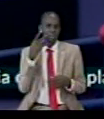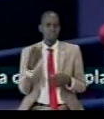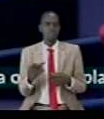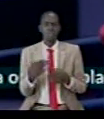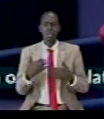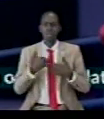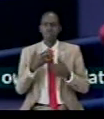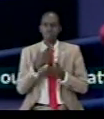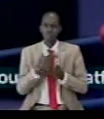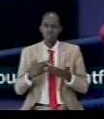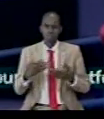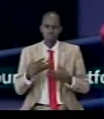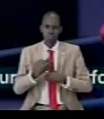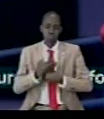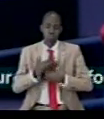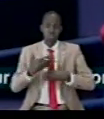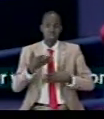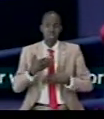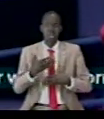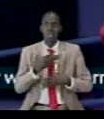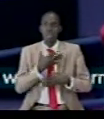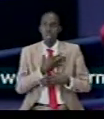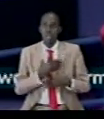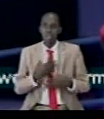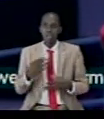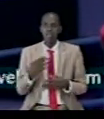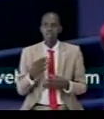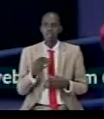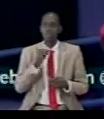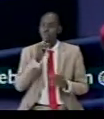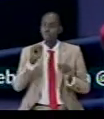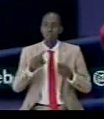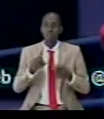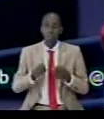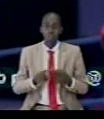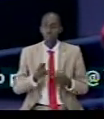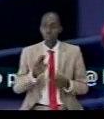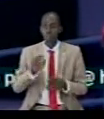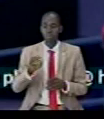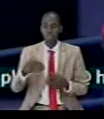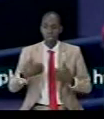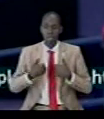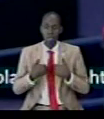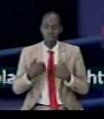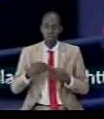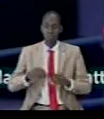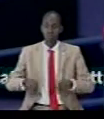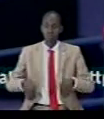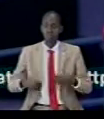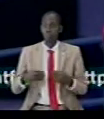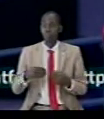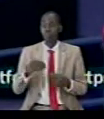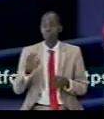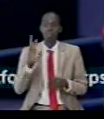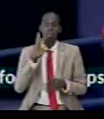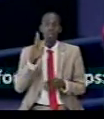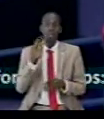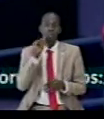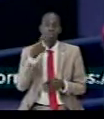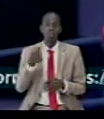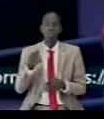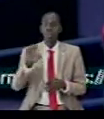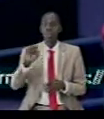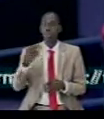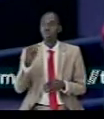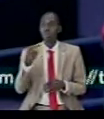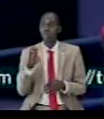eyen mo wa ni pe mi le fi rin mi le wa bata gidi bata ti mo wo le le lati gba yen mo wa fi ogbon si gan pe awon yan ma ko ki lo nse mi lese